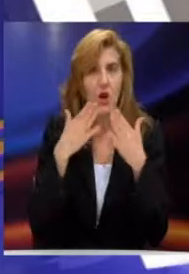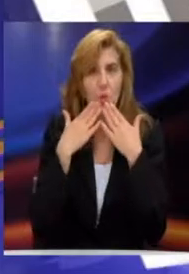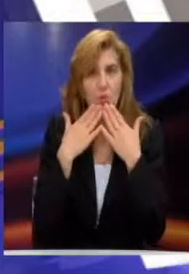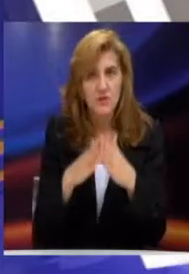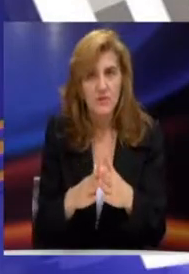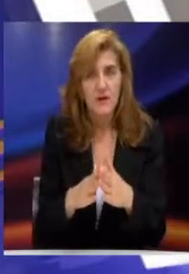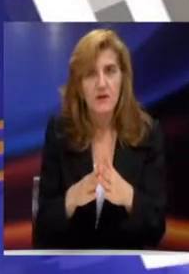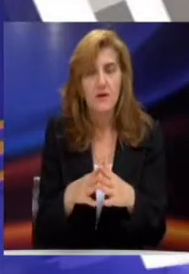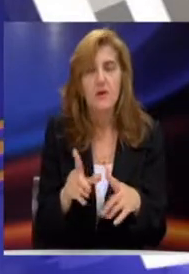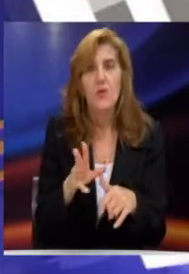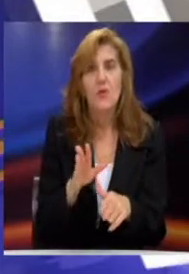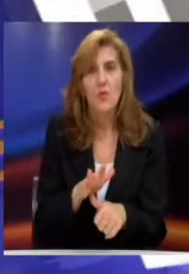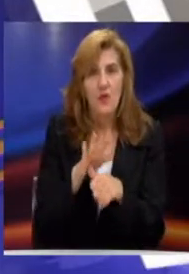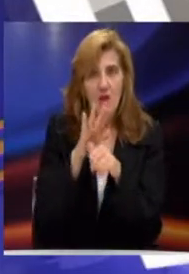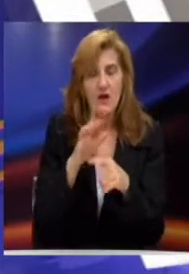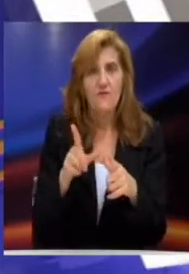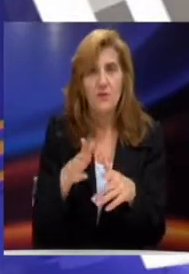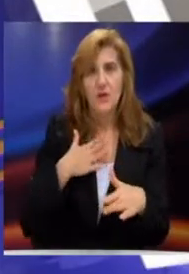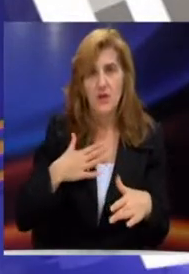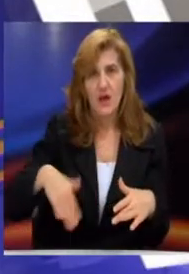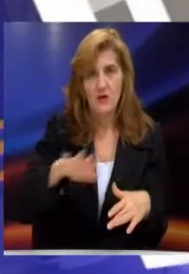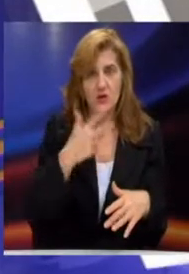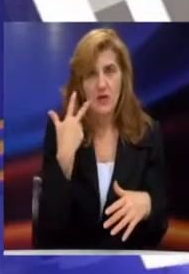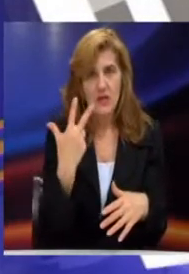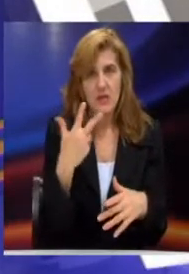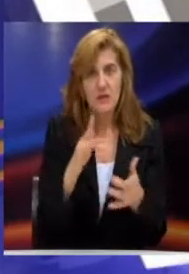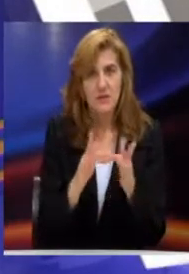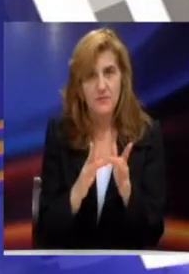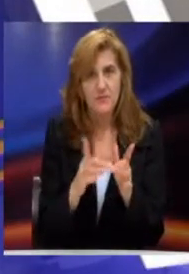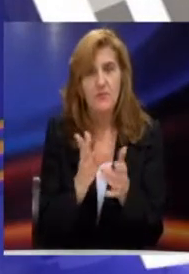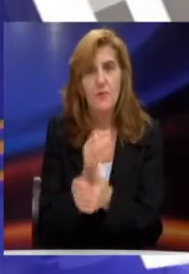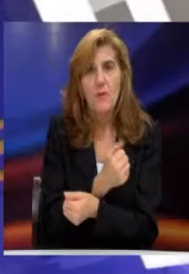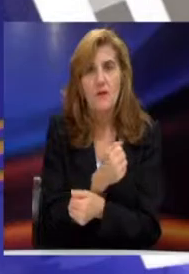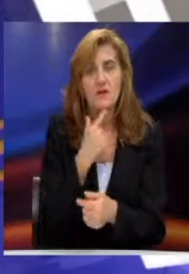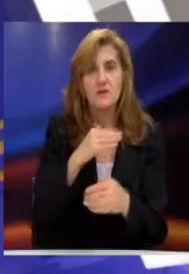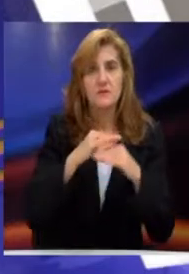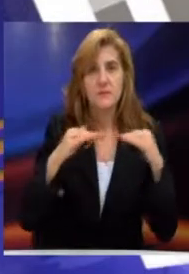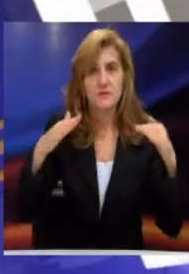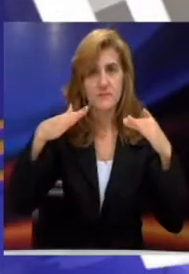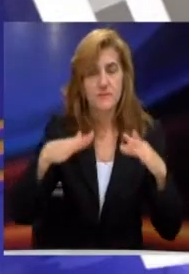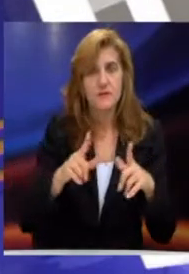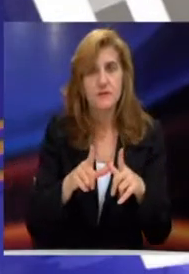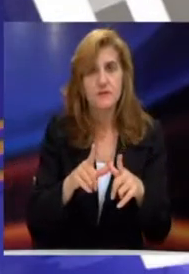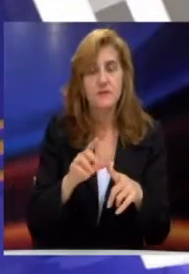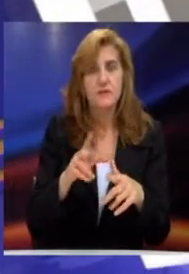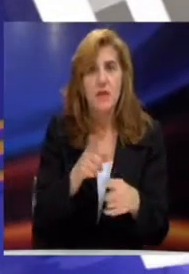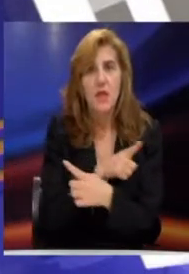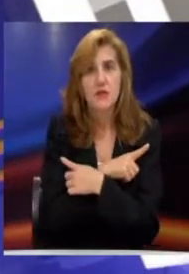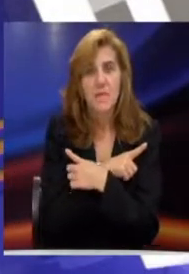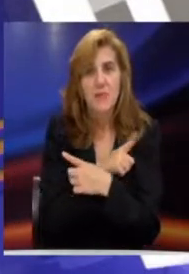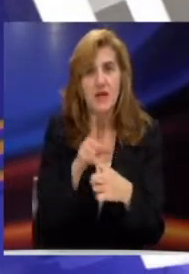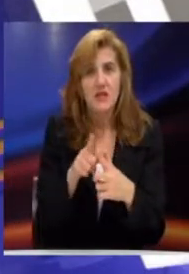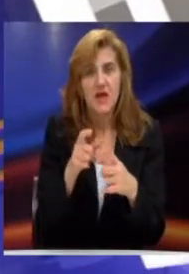veliki je uspeh. U glavnom gradu Letonije naša tri reprezentativca popela su se na pobedničko postolje. Rvač Spartaka